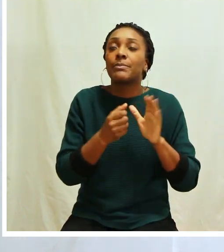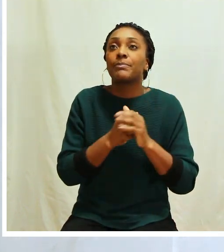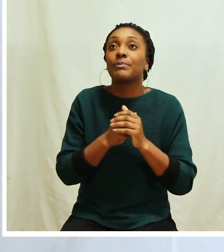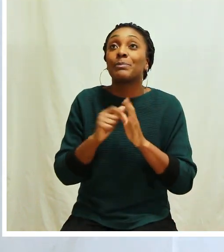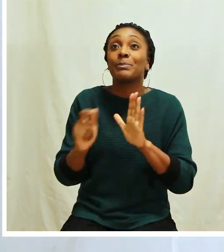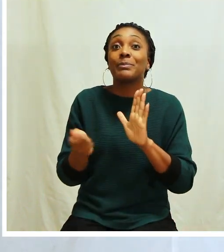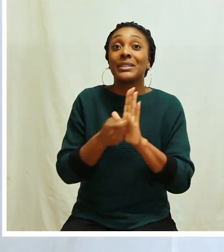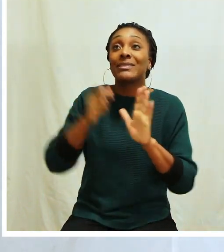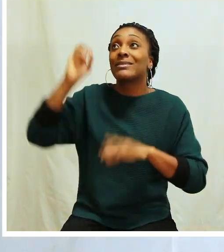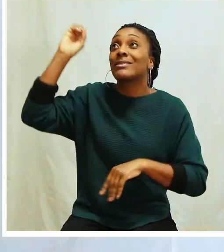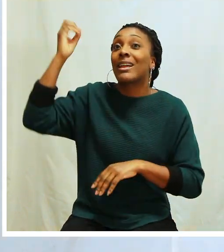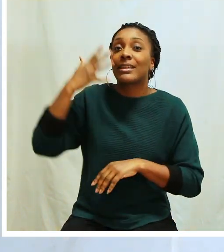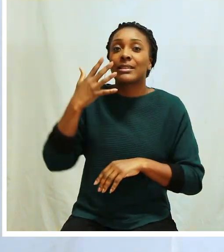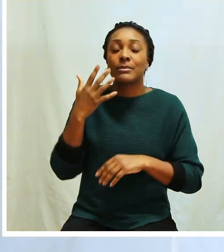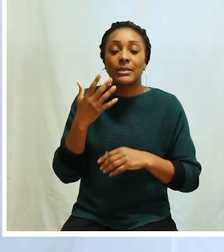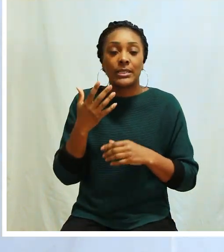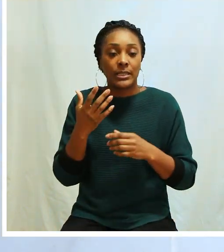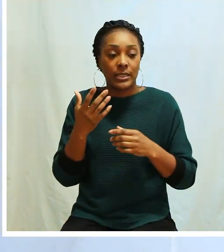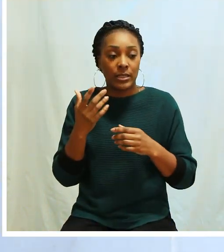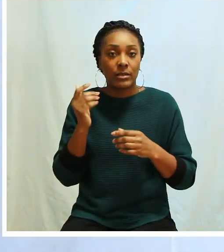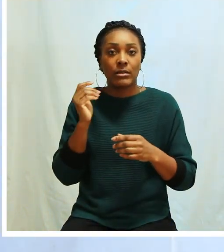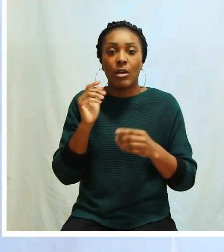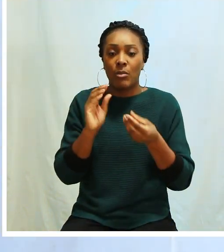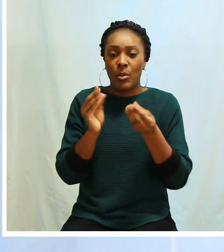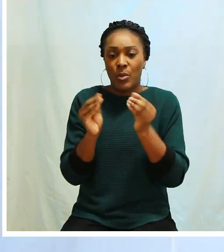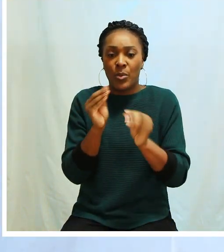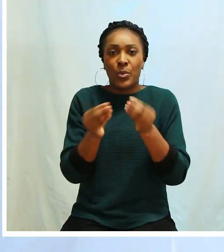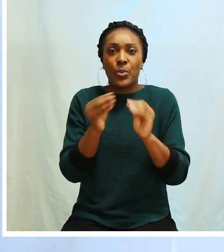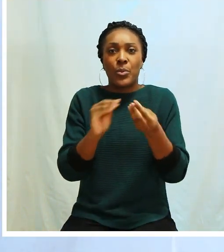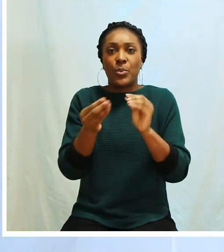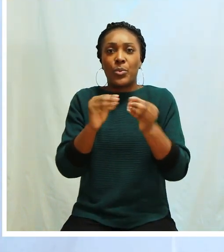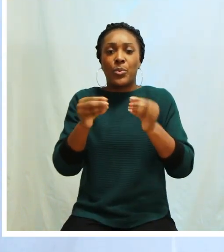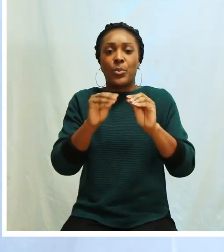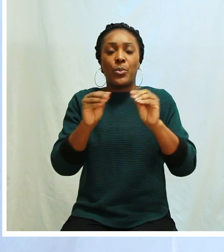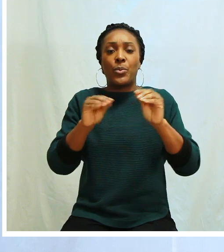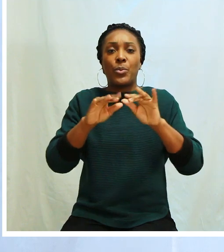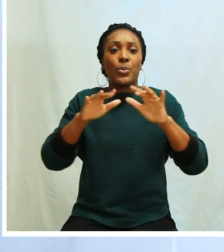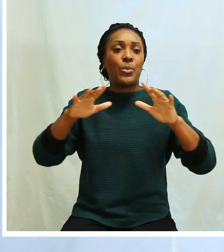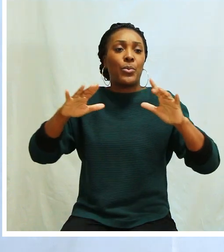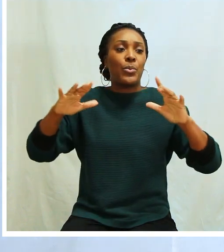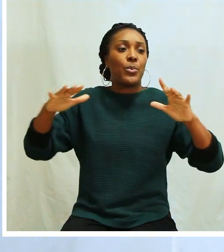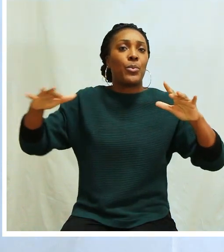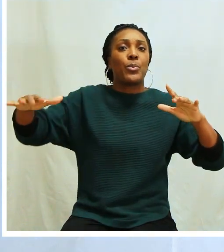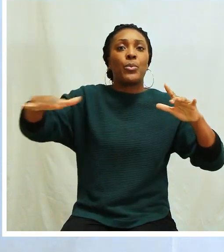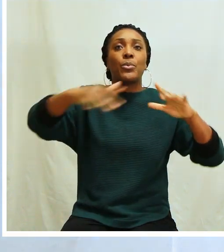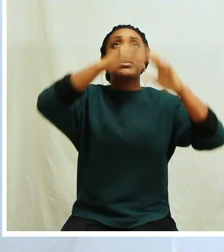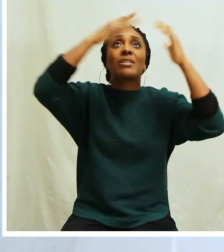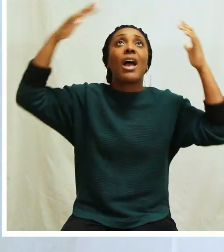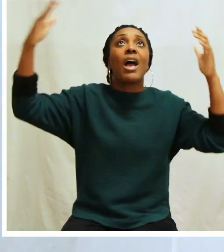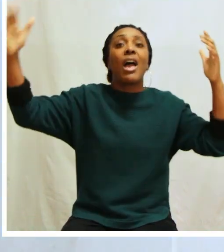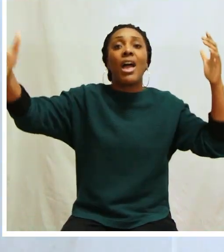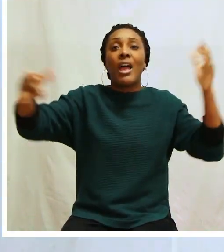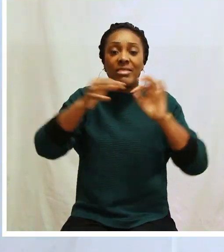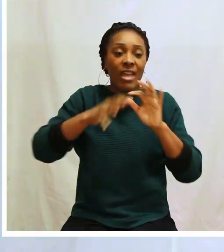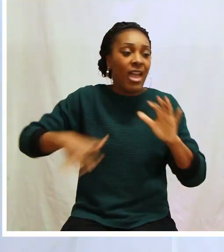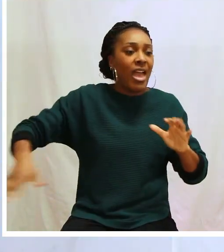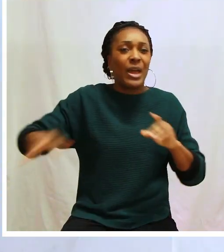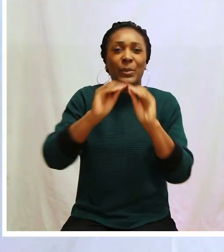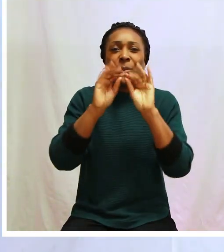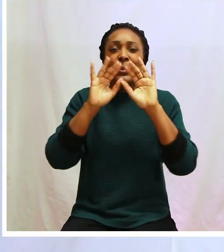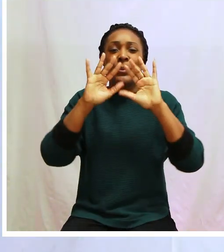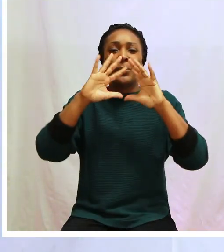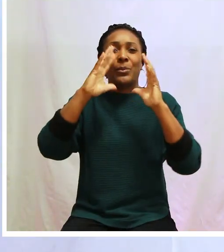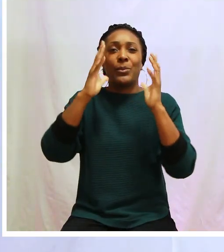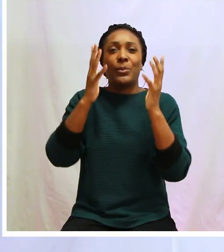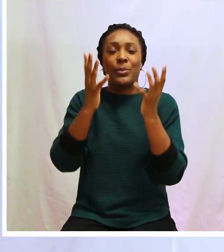a œuvré à former la terre, a étendu aussi toute sa grâce et sa bonté sur la terre pour